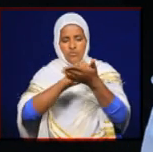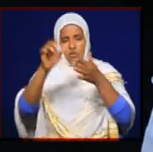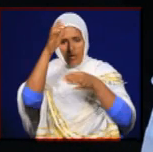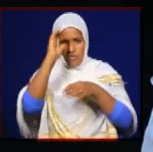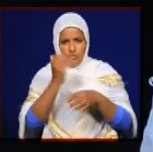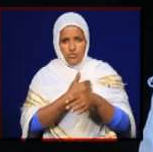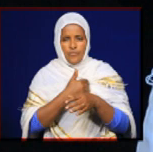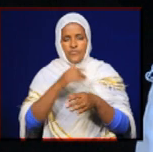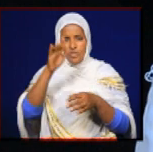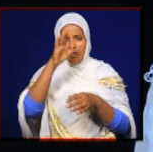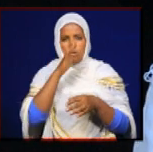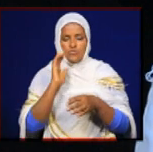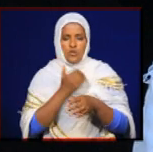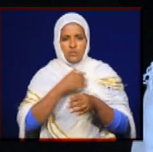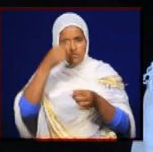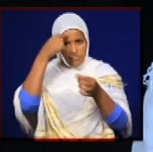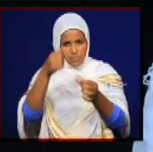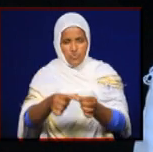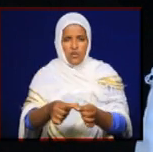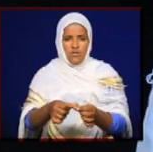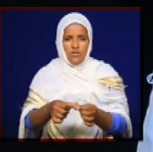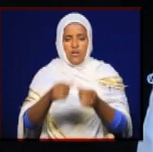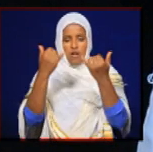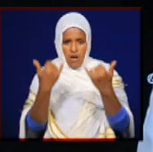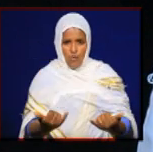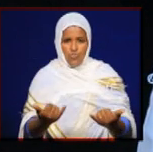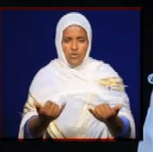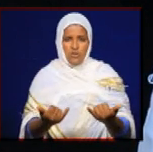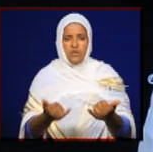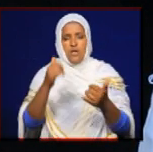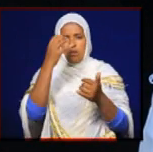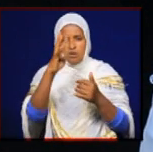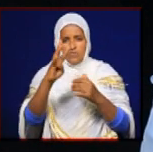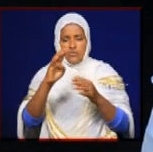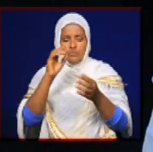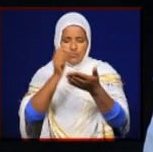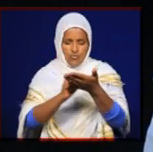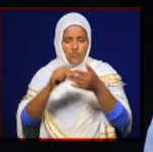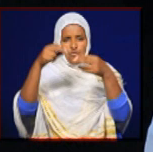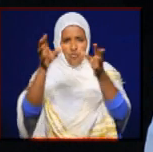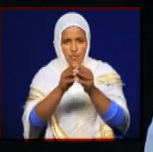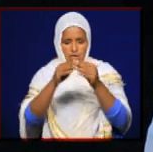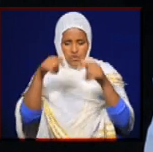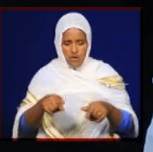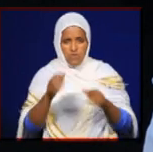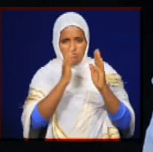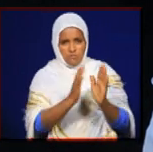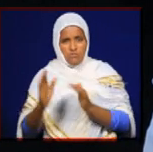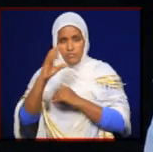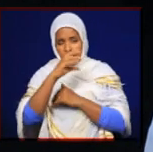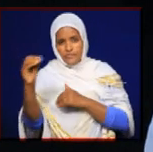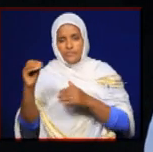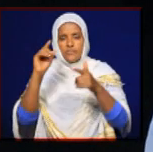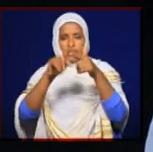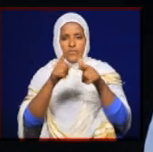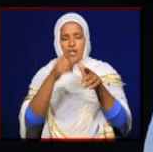ቅዱሳን አባቶቻችንና እናቶቻችንን እንዘክራለን። አሁን 14ኛው የስነ ጽሁፍ ጉባኤ ነው ዛሬ